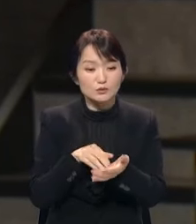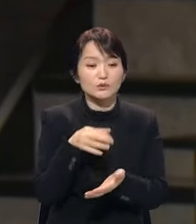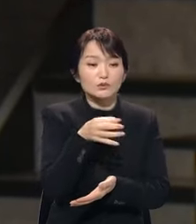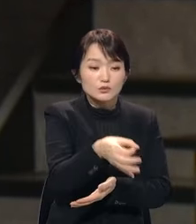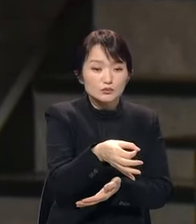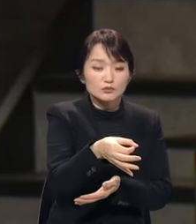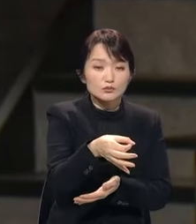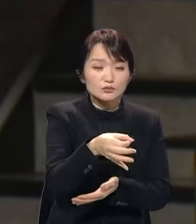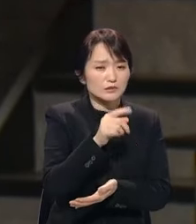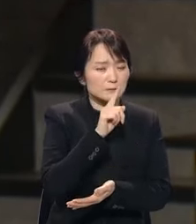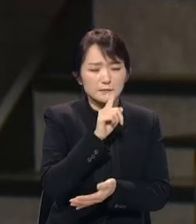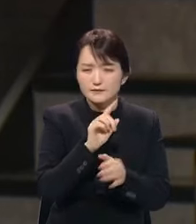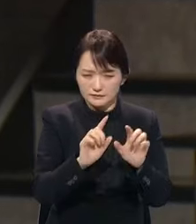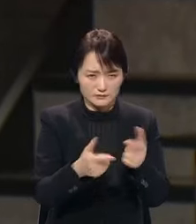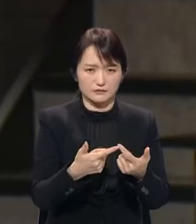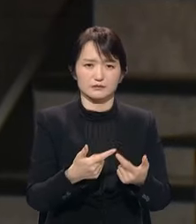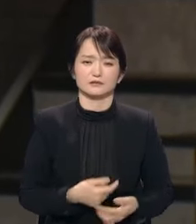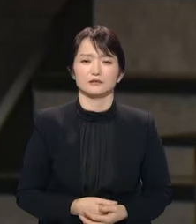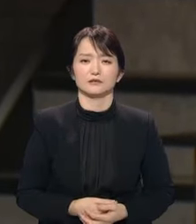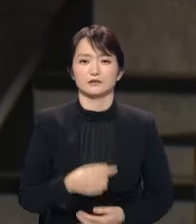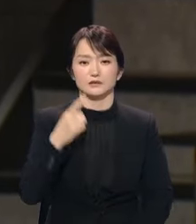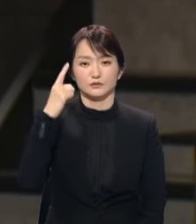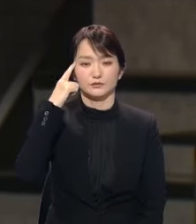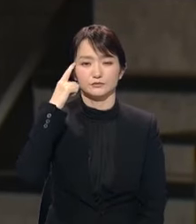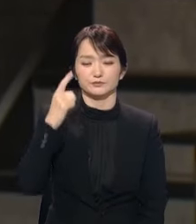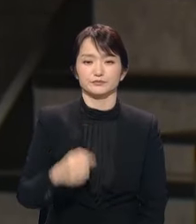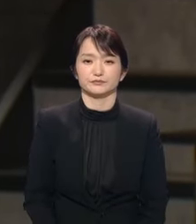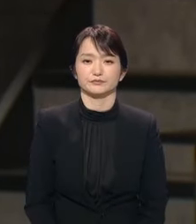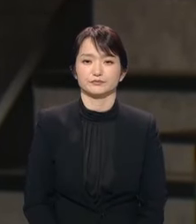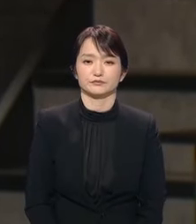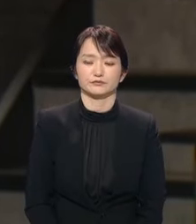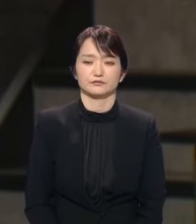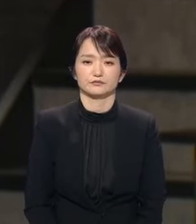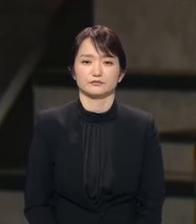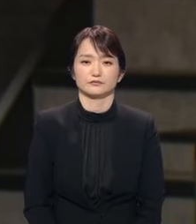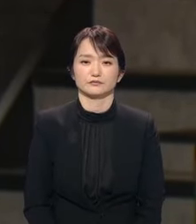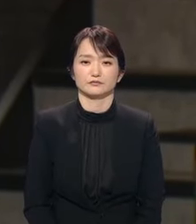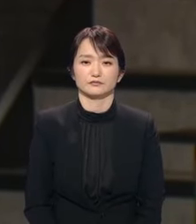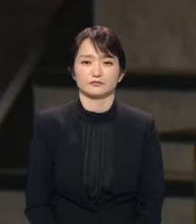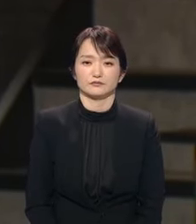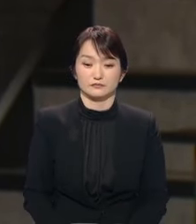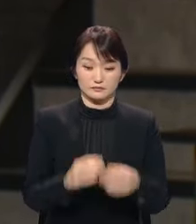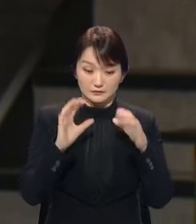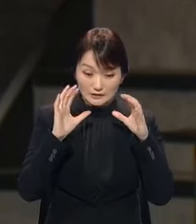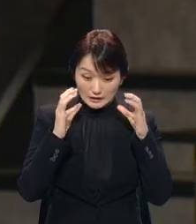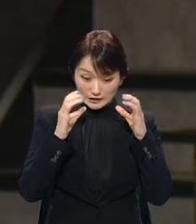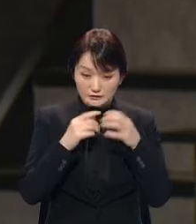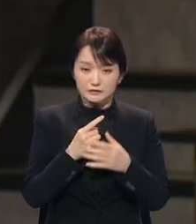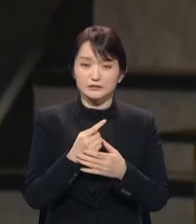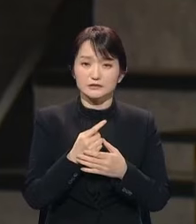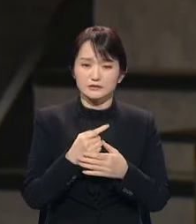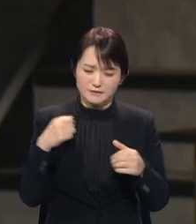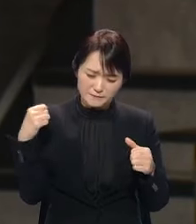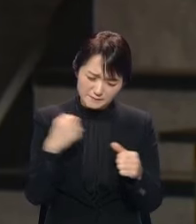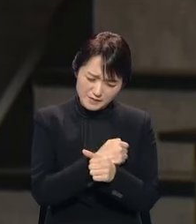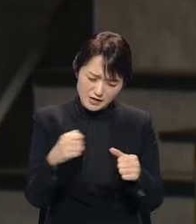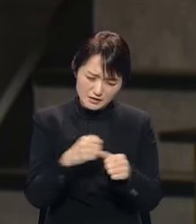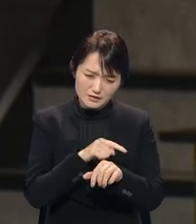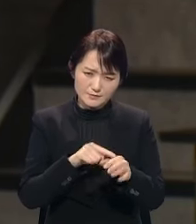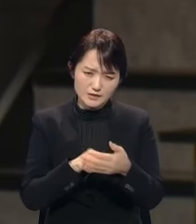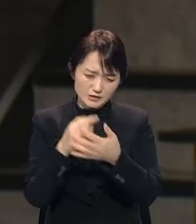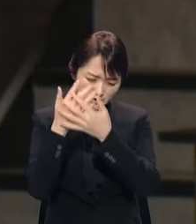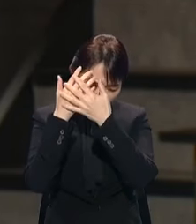상황이 아니라고 저는 봅니다. 왜 그러냐면 지금 이게 처벌과 아이들이 겪은 어떤 그 심적인 트라우마라고